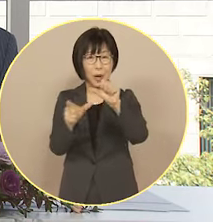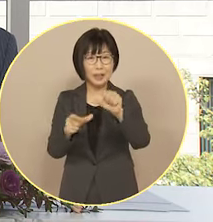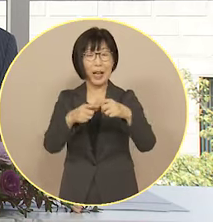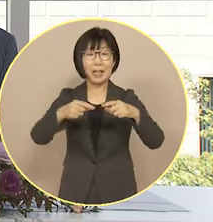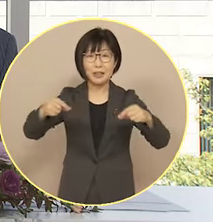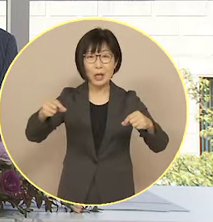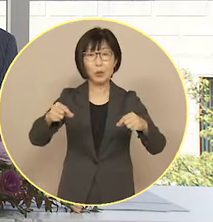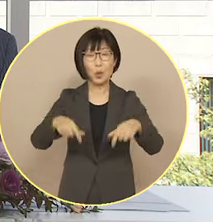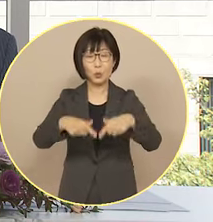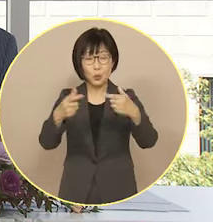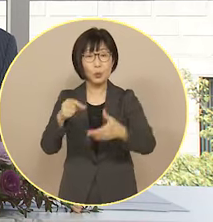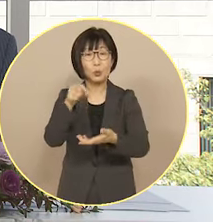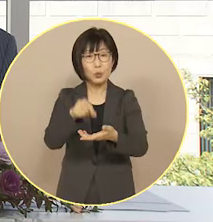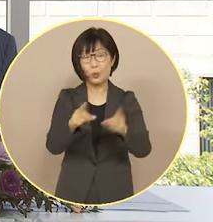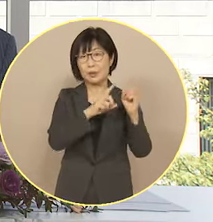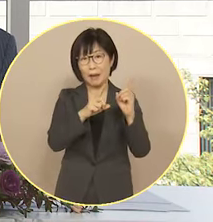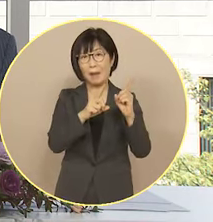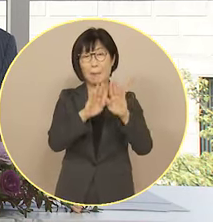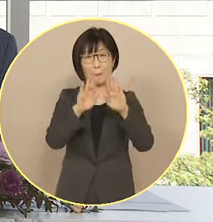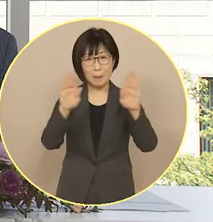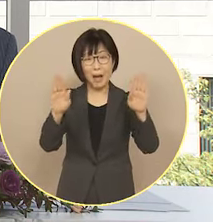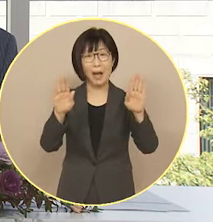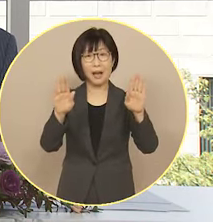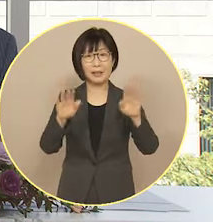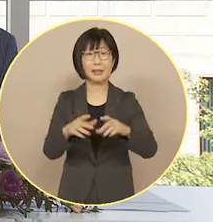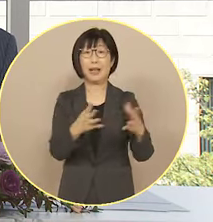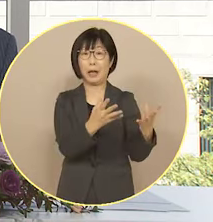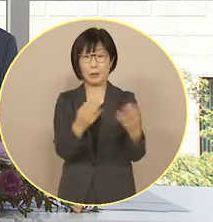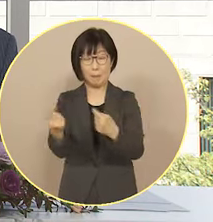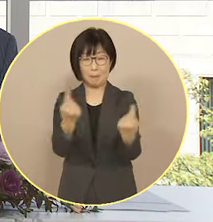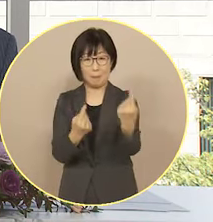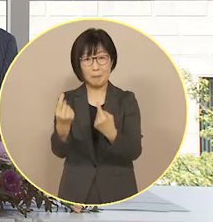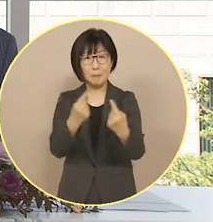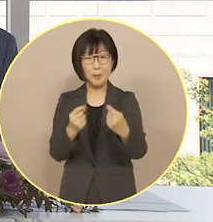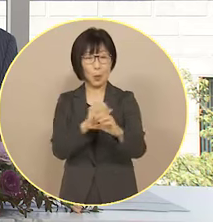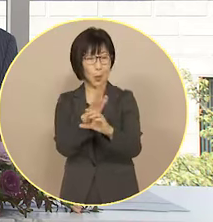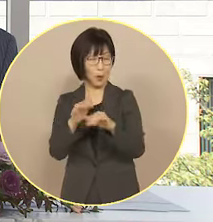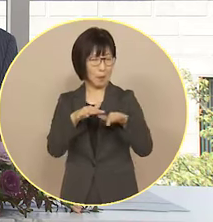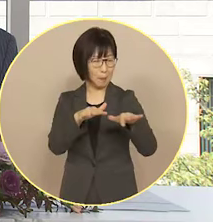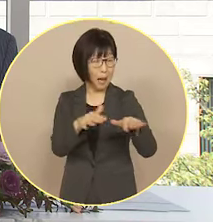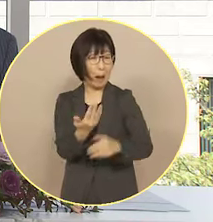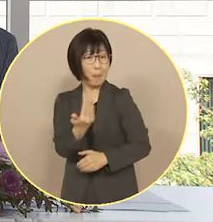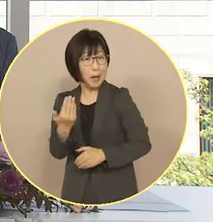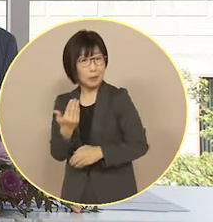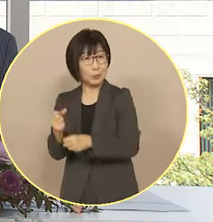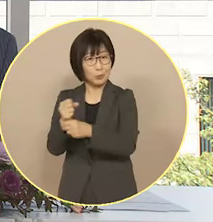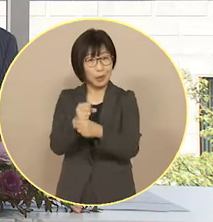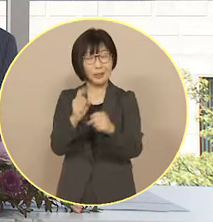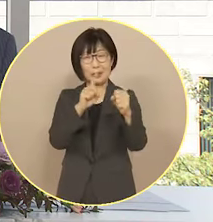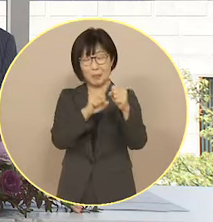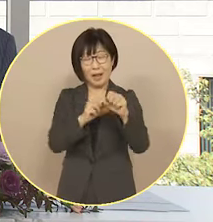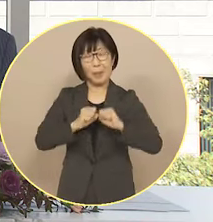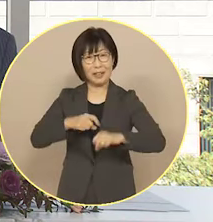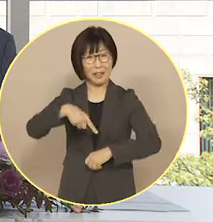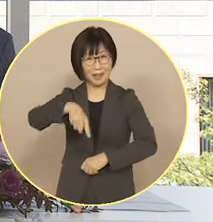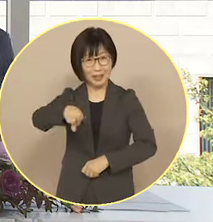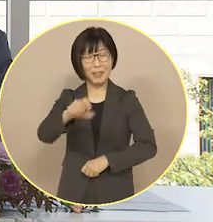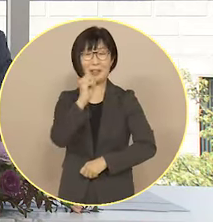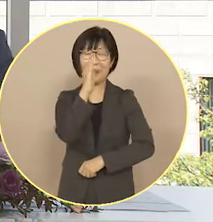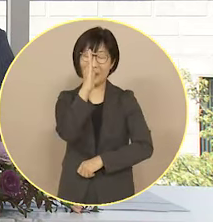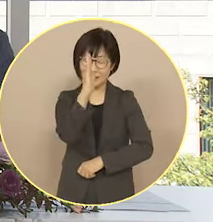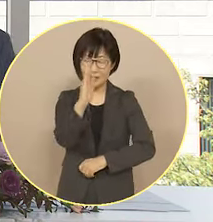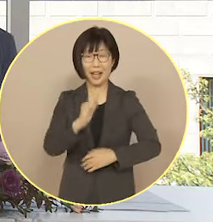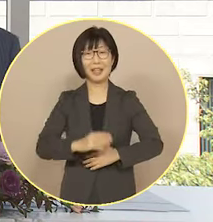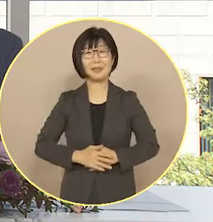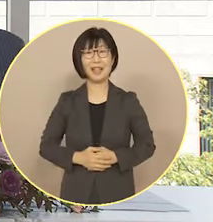ます多くの人々に岡山に来ていただきコロナ前の賑いを早く取り戻せるようしっかり頑張ってまいりますよろしくお